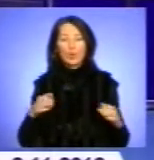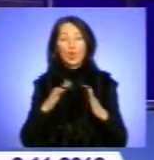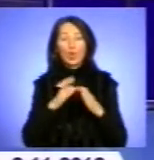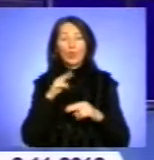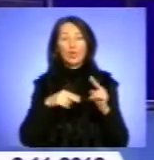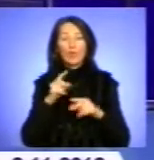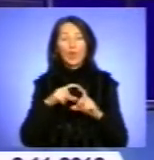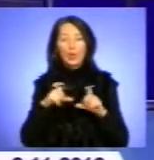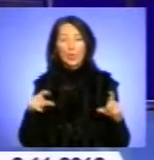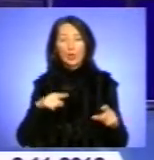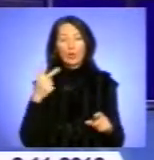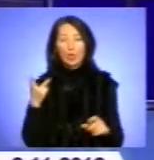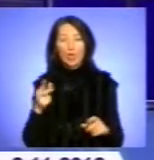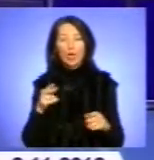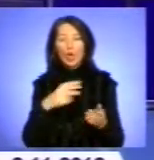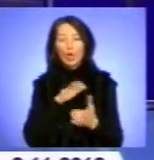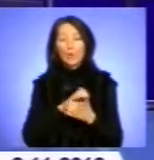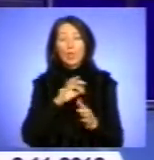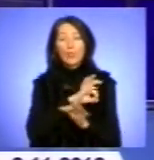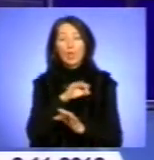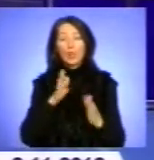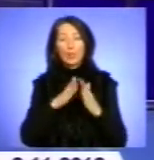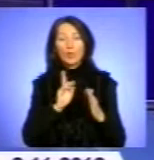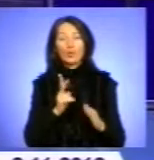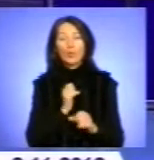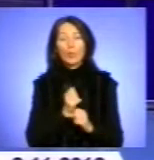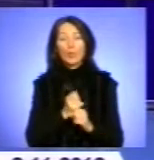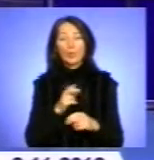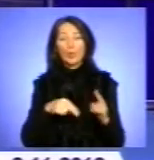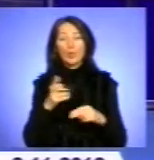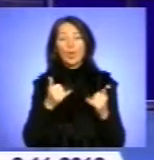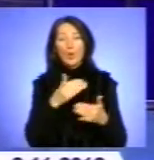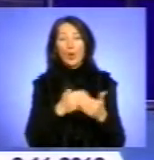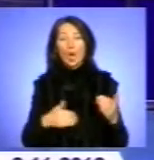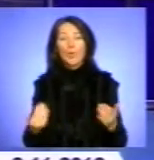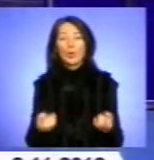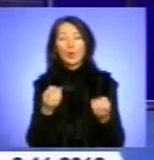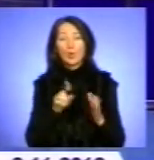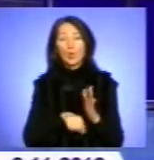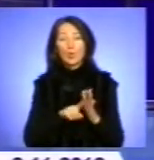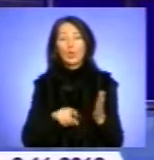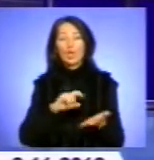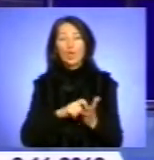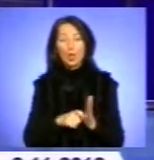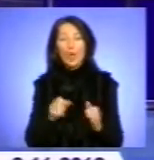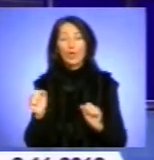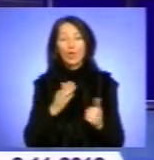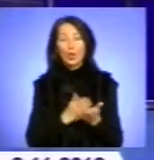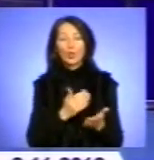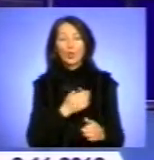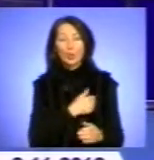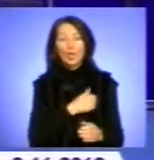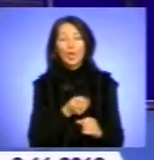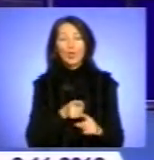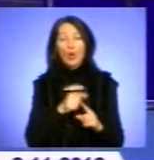ознайомився із проектами будинків, що спорудять для програми «Доступне житло». В уряді хочуть зробити цю програму більш масовою, адже будівельна